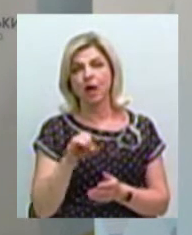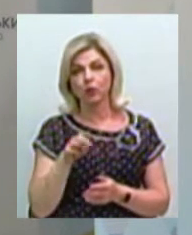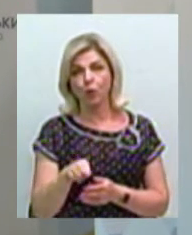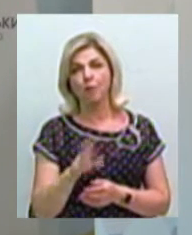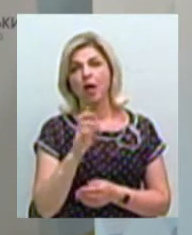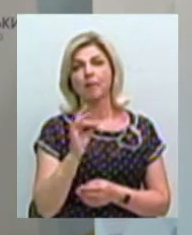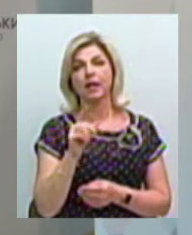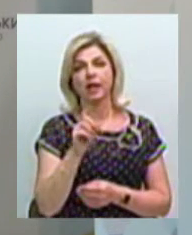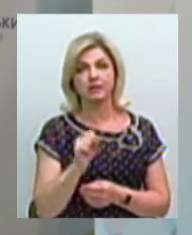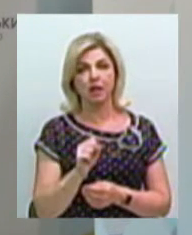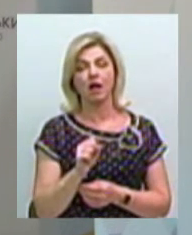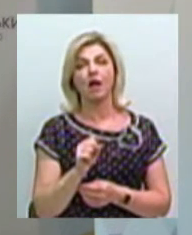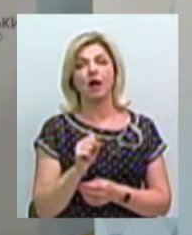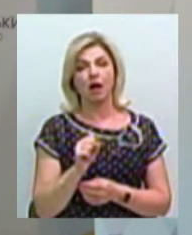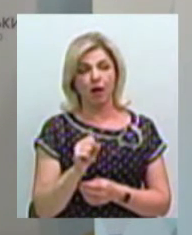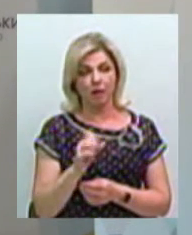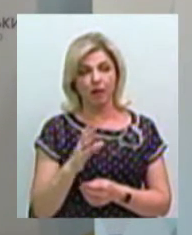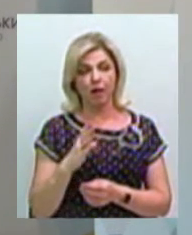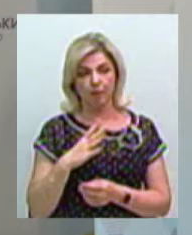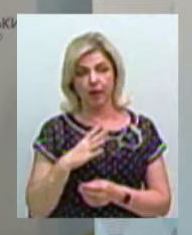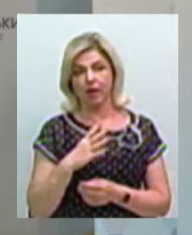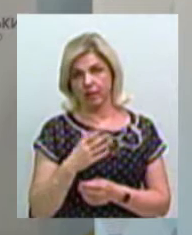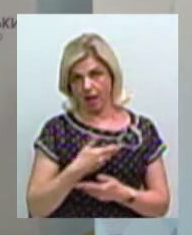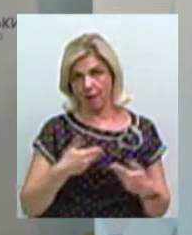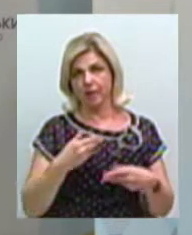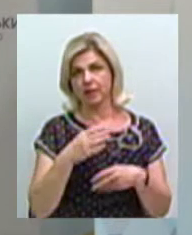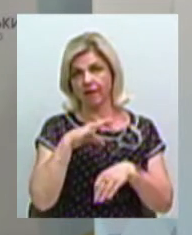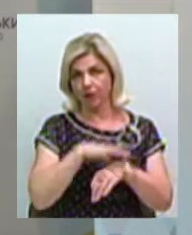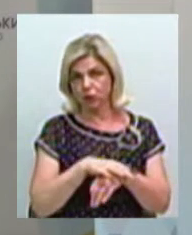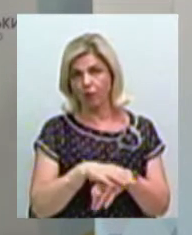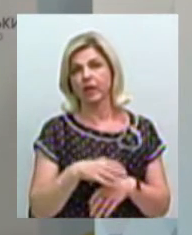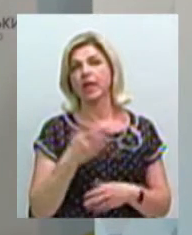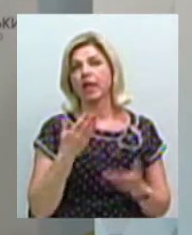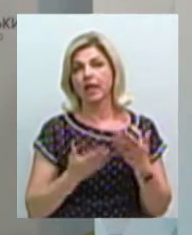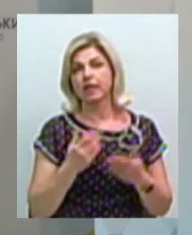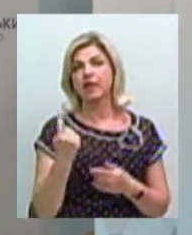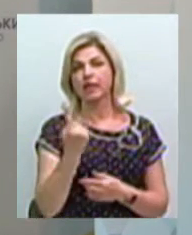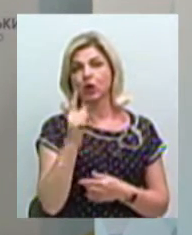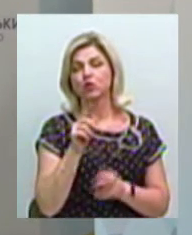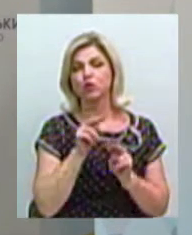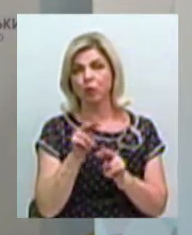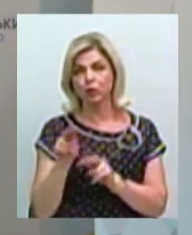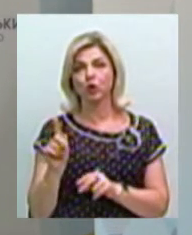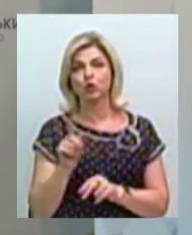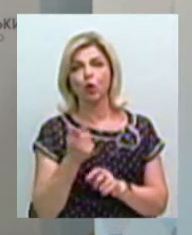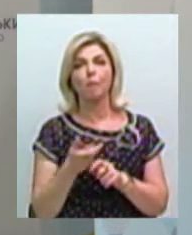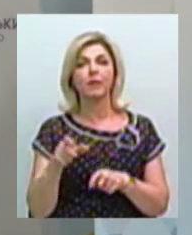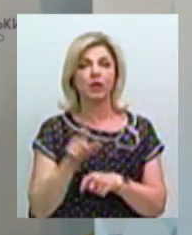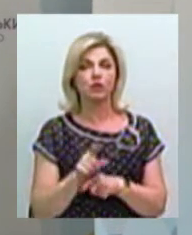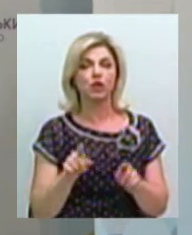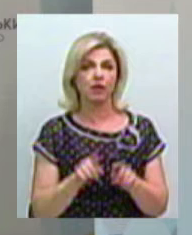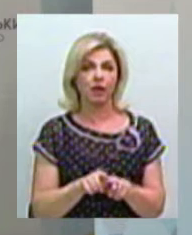був, або взагалі був нами не зафіксований. Тому, власне, якщо ми єдине, що спостерігали, все ж таки більше